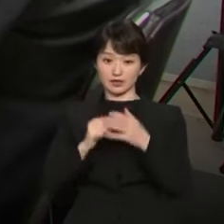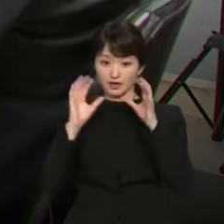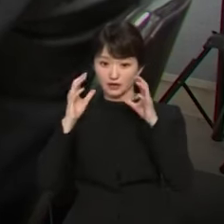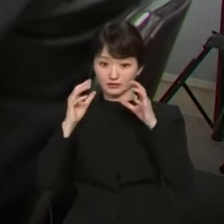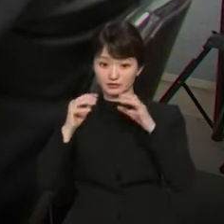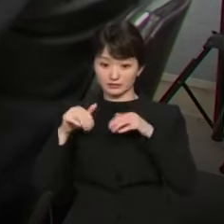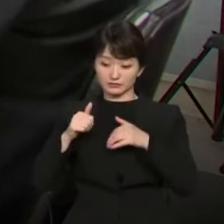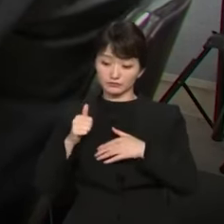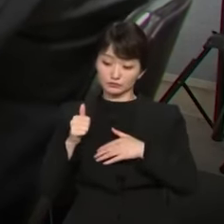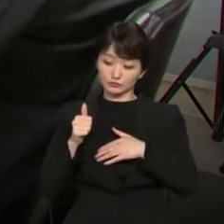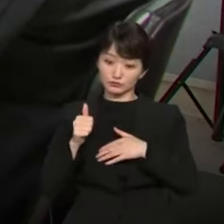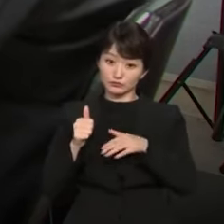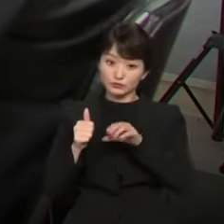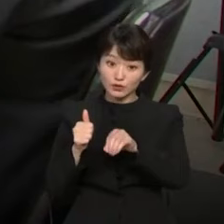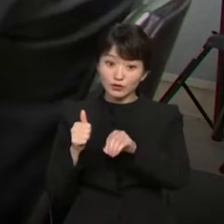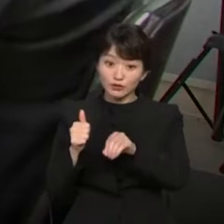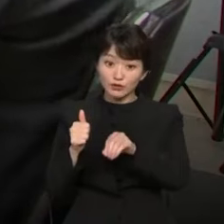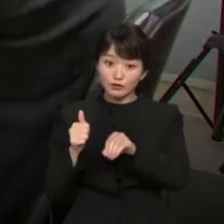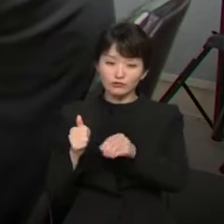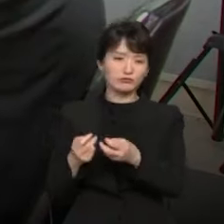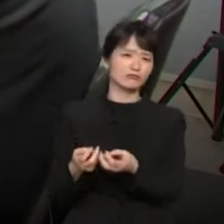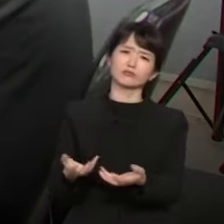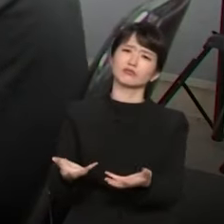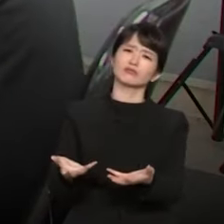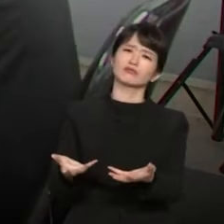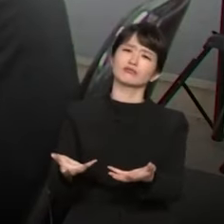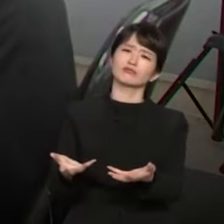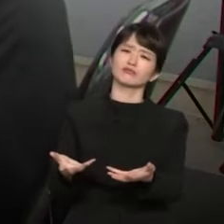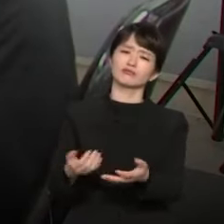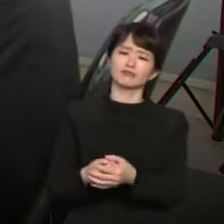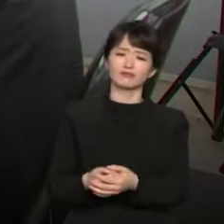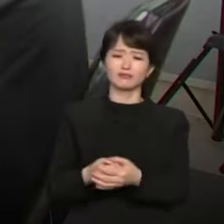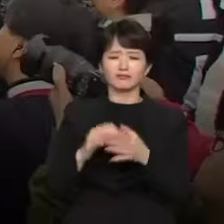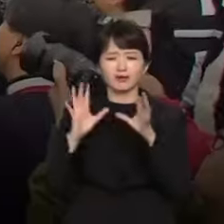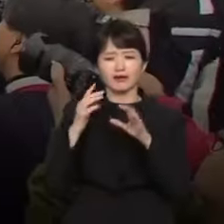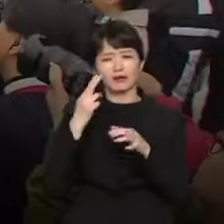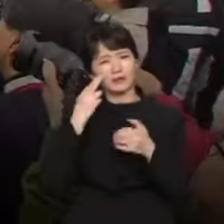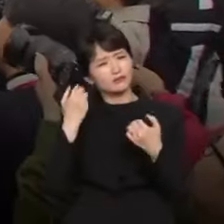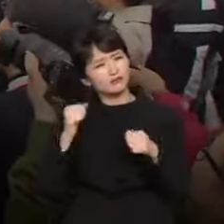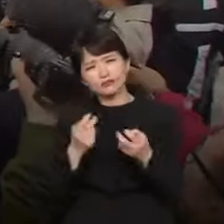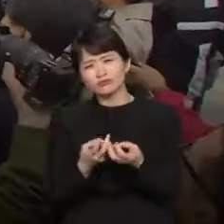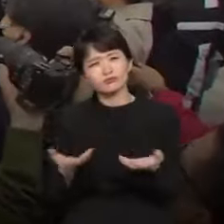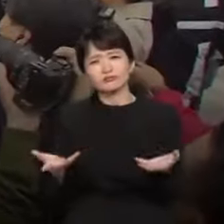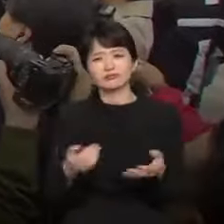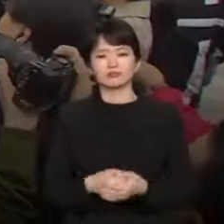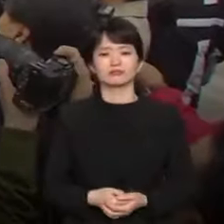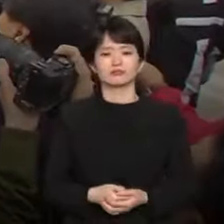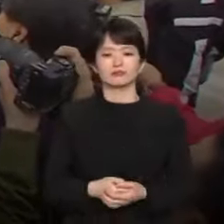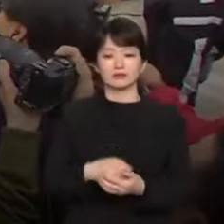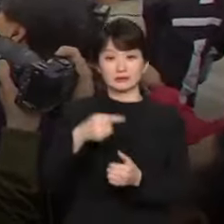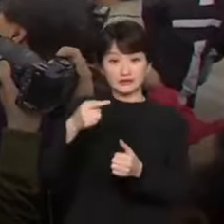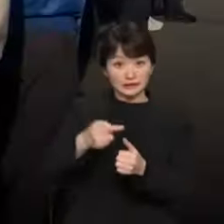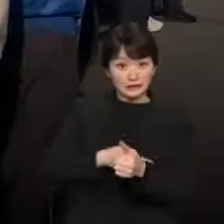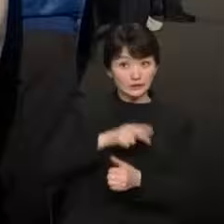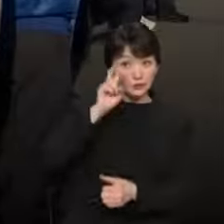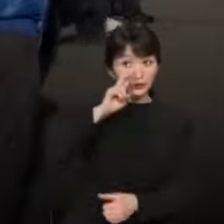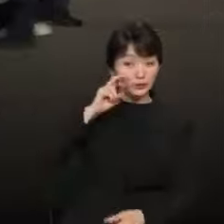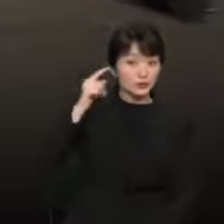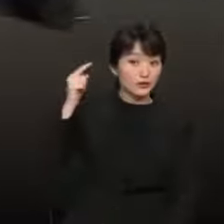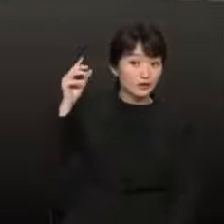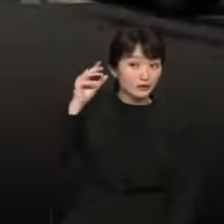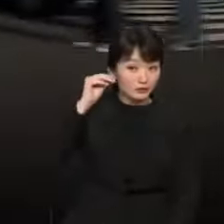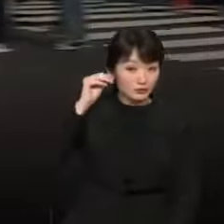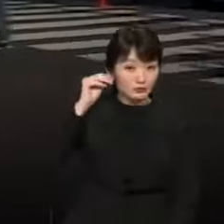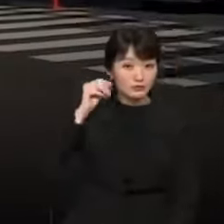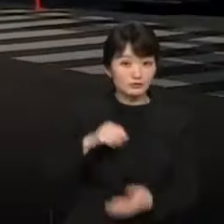그 방법이 없거든요. 애들이 춤춰버리면. 대중의 자연스레 노출되는 만큼 무명